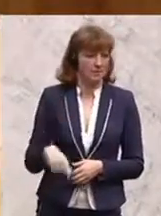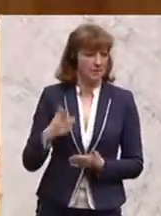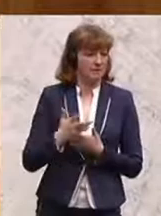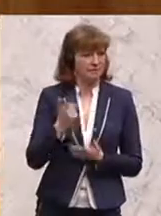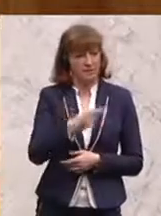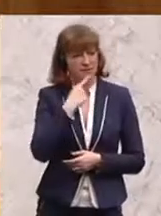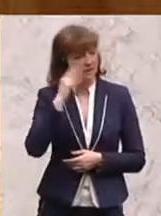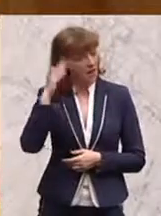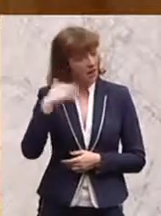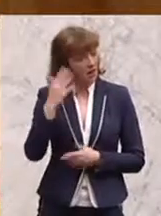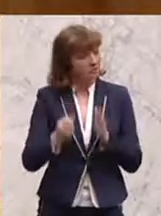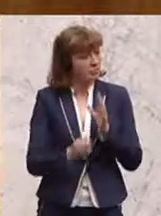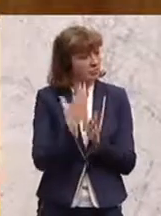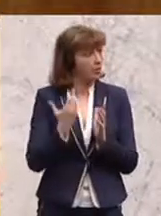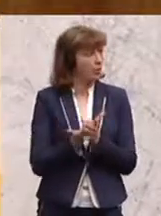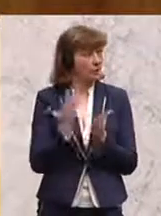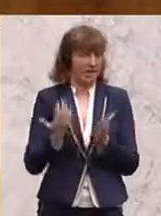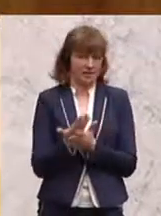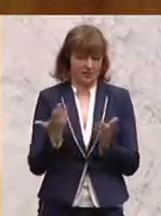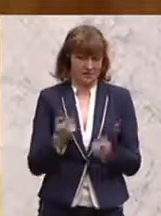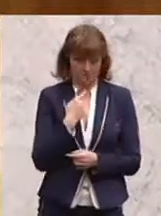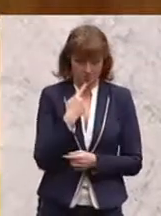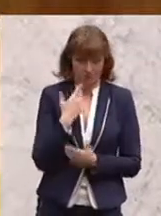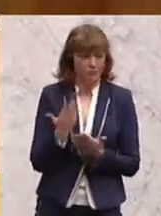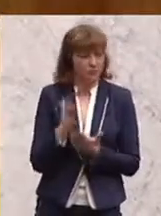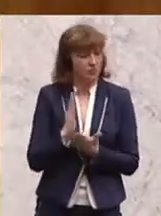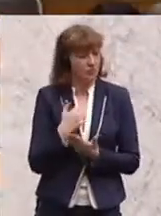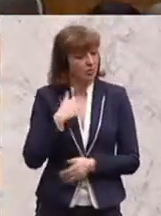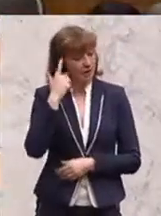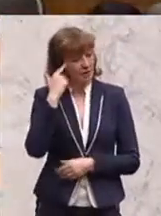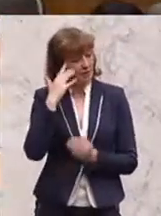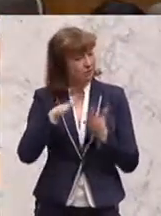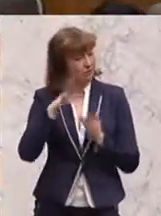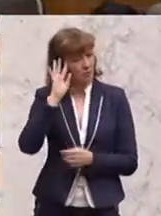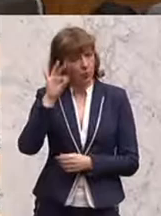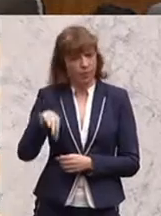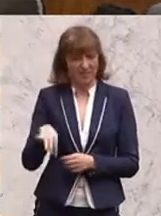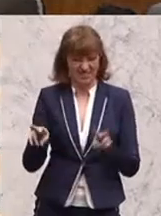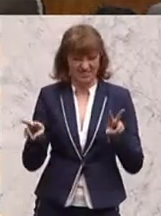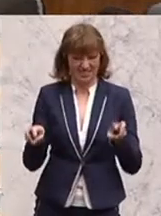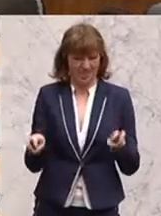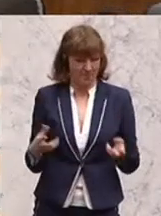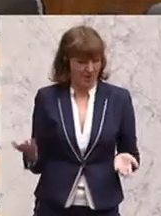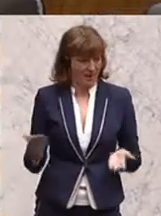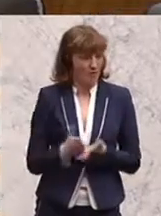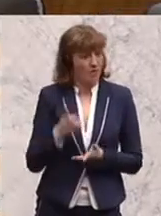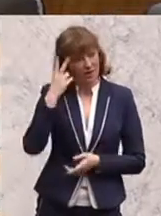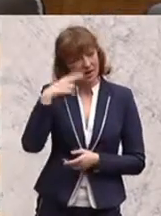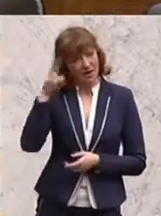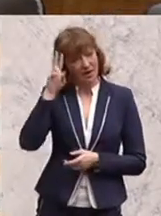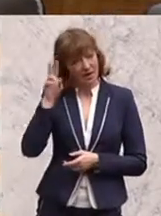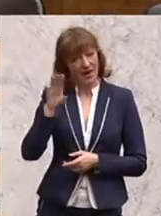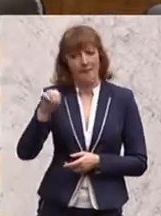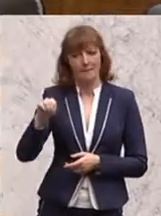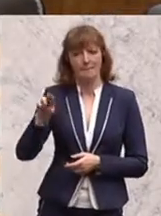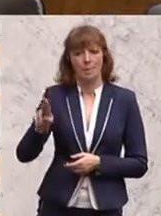arabischen Frühling und die Umwälzungen, die dort sind, ein bisschen erinnern schon, wenn ich an Tunesien denke, wenn ich an Herrn Mubarak in Ägypten